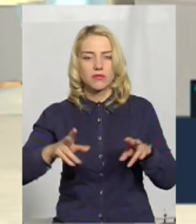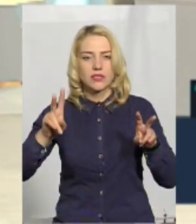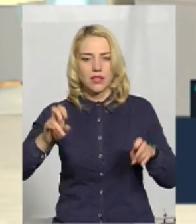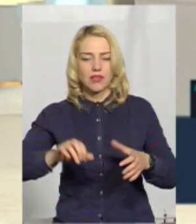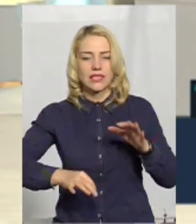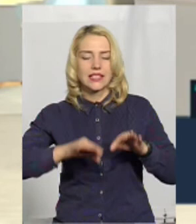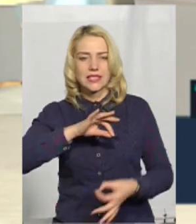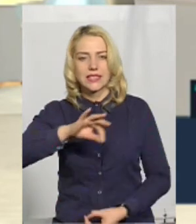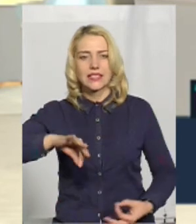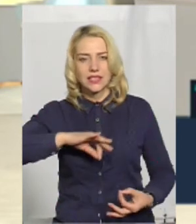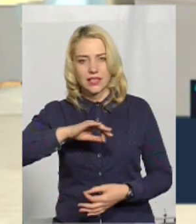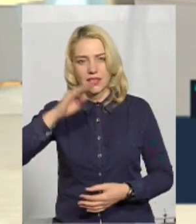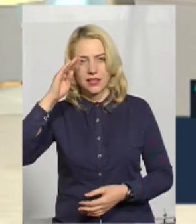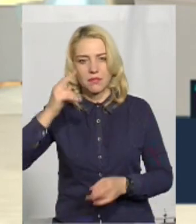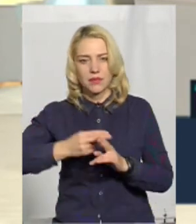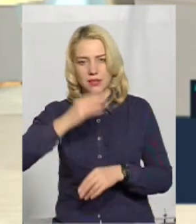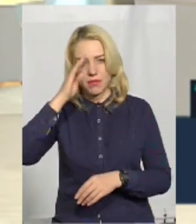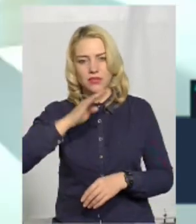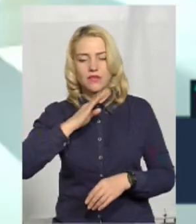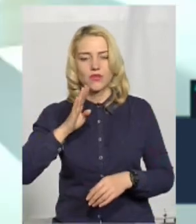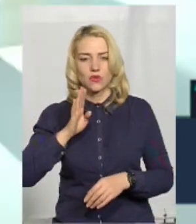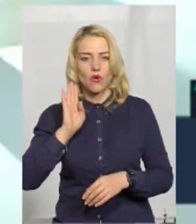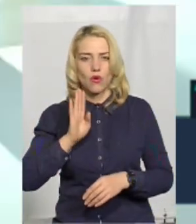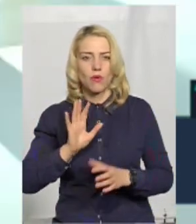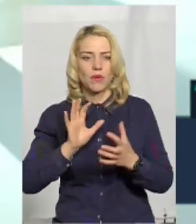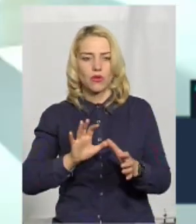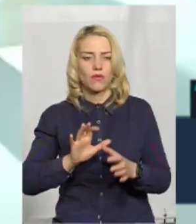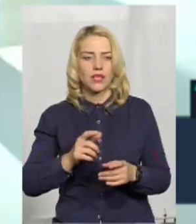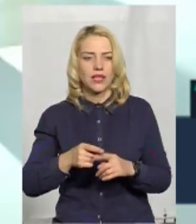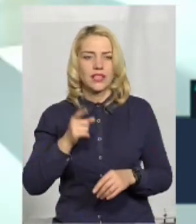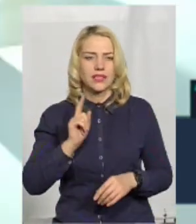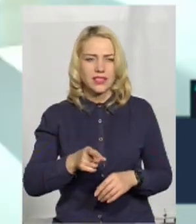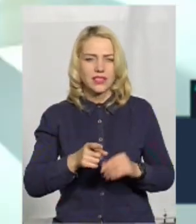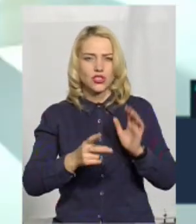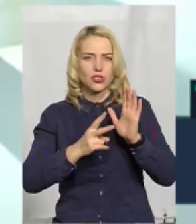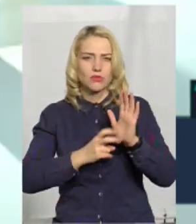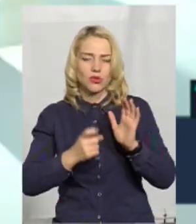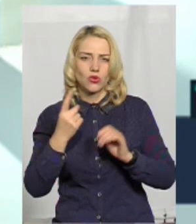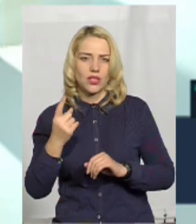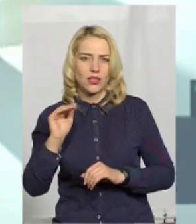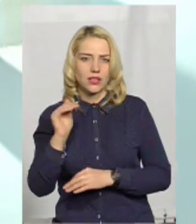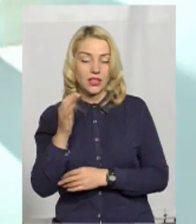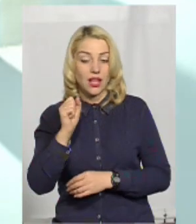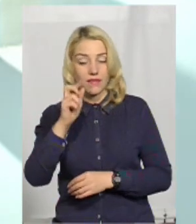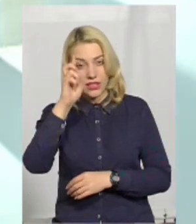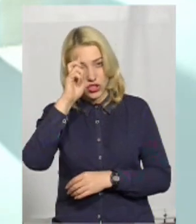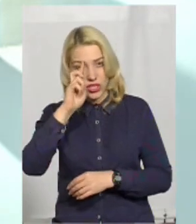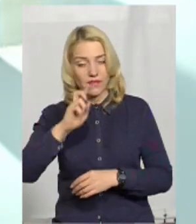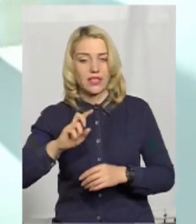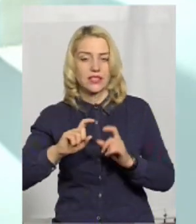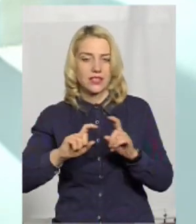і позбавлених батьківського піклування 1801 дитина. А в державних закладах це